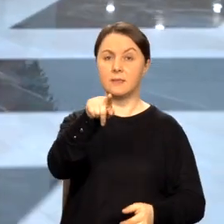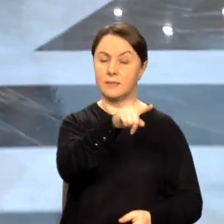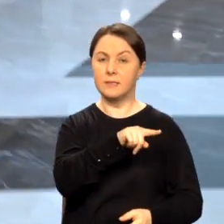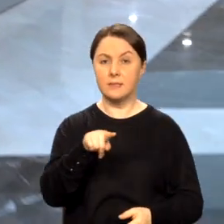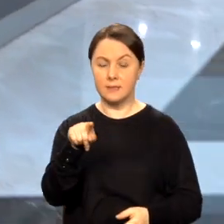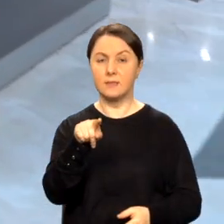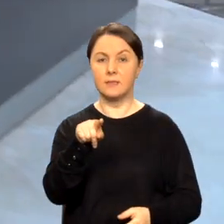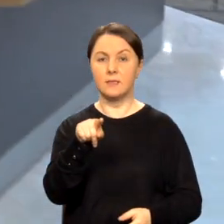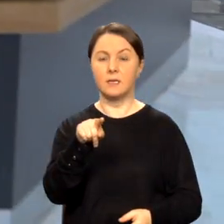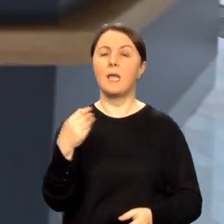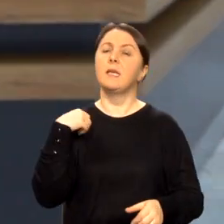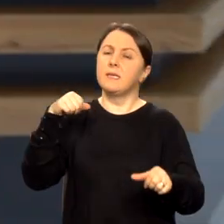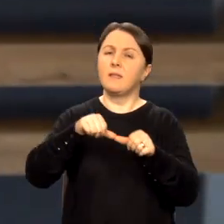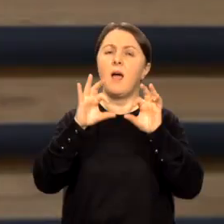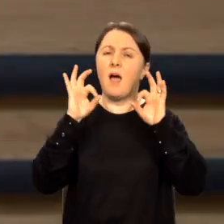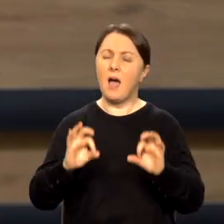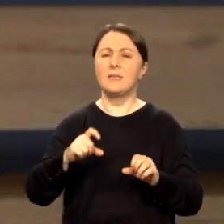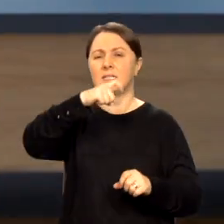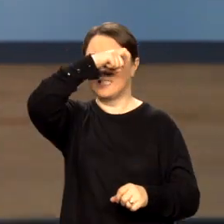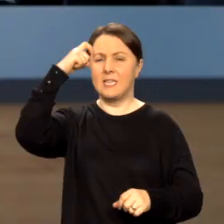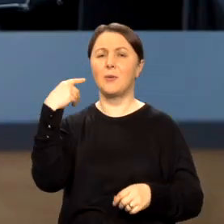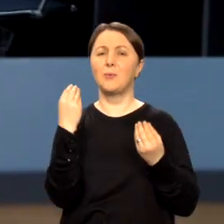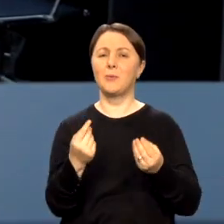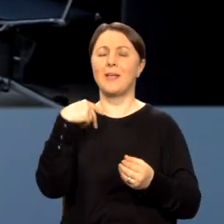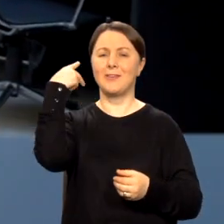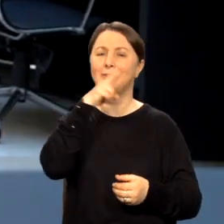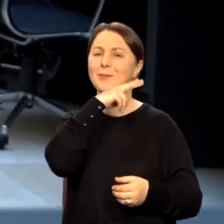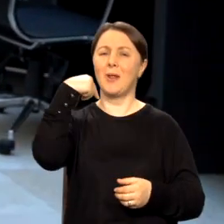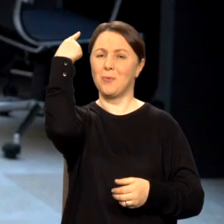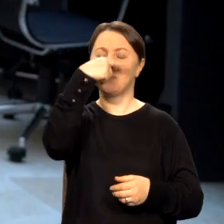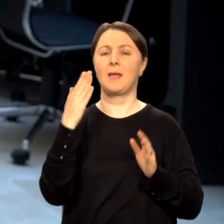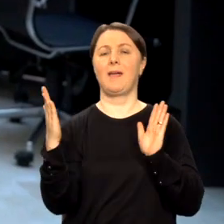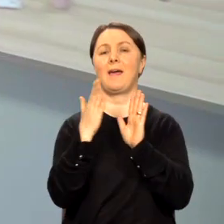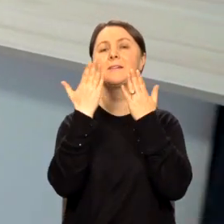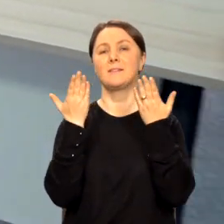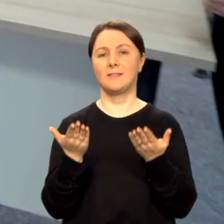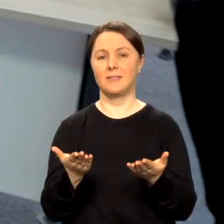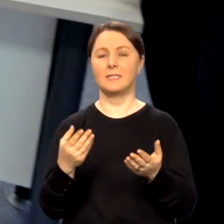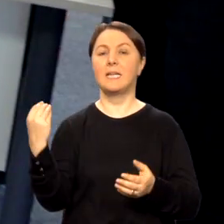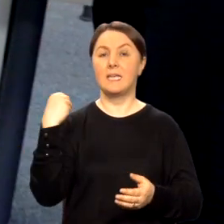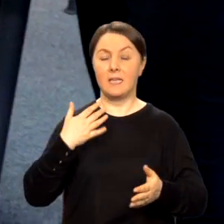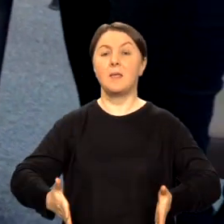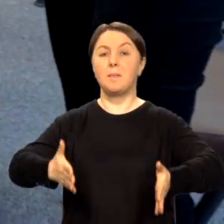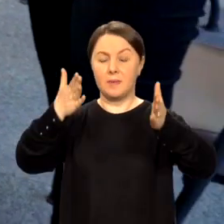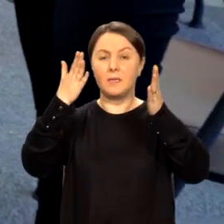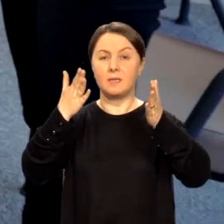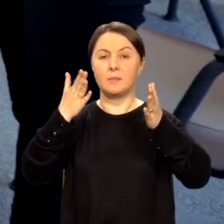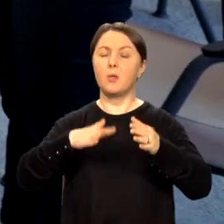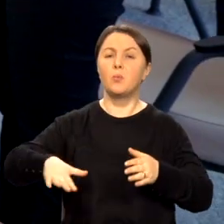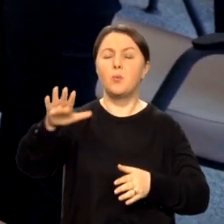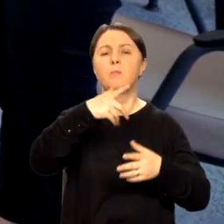Geldiğinizde sizleri yine aynı sıcaklık ve güler yüzle karşılayacağız. Yeni